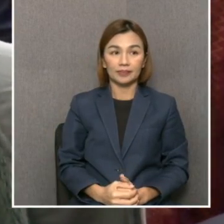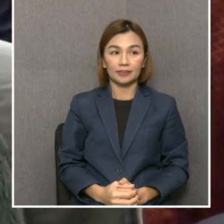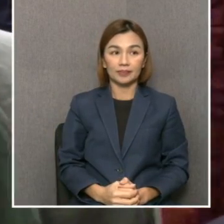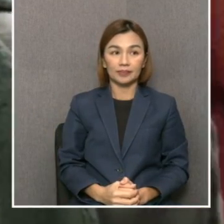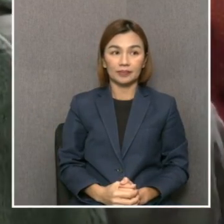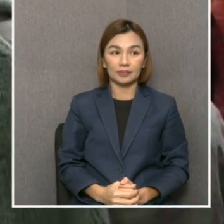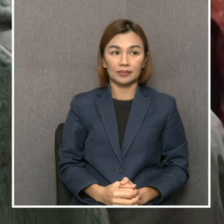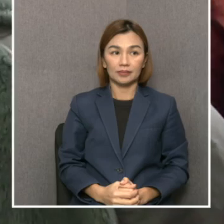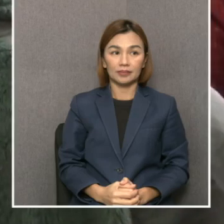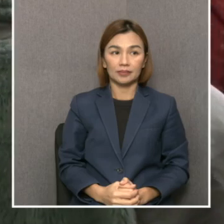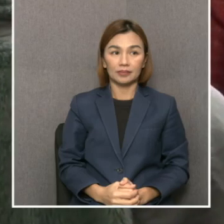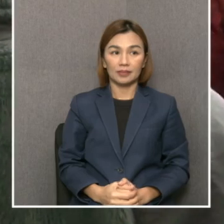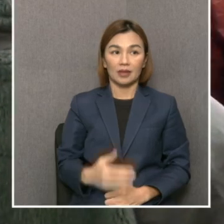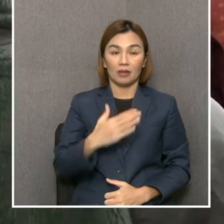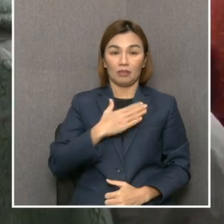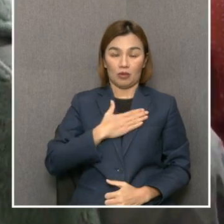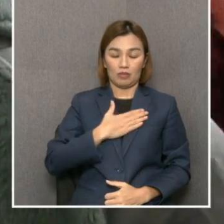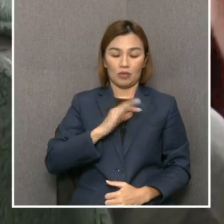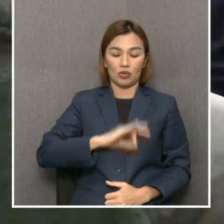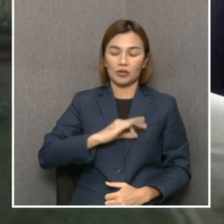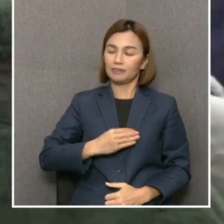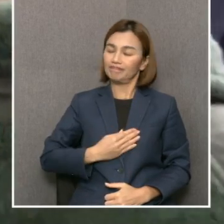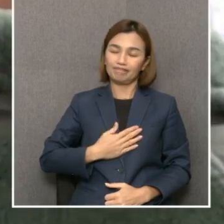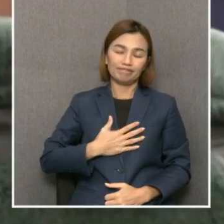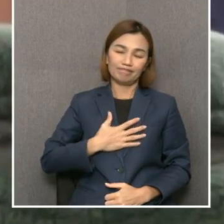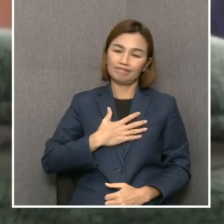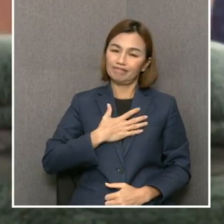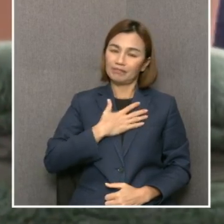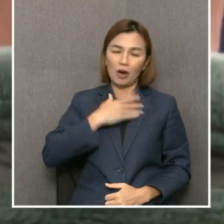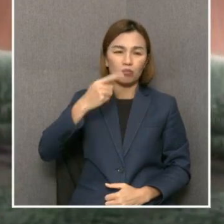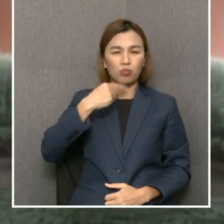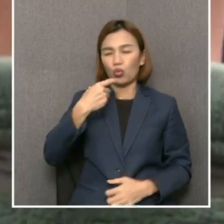เอาเฉพาะของผมก่อนนะรู้สึกปลื้มจนพูดอะไรไม่ออก